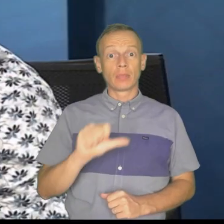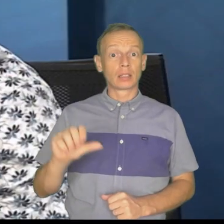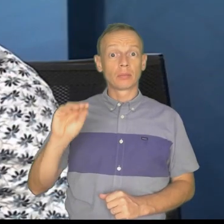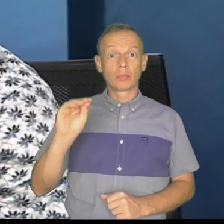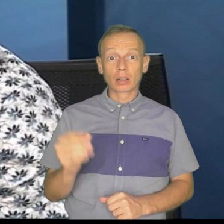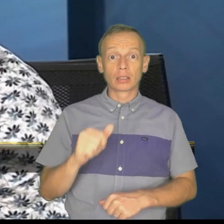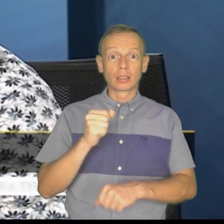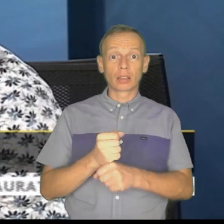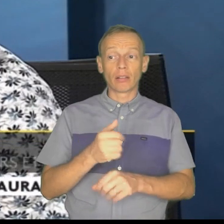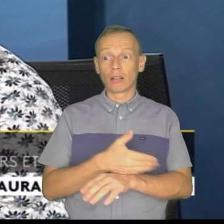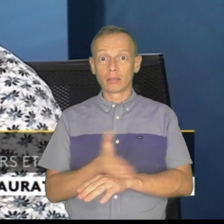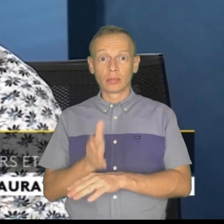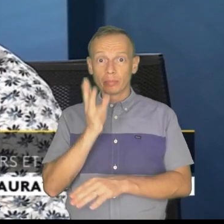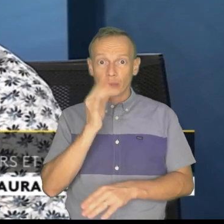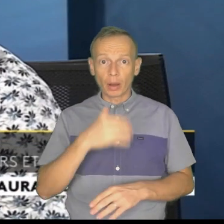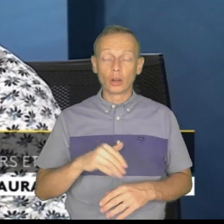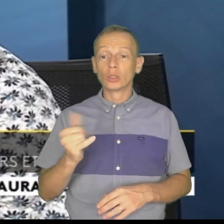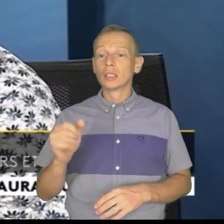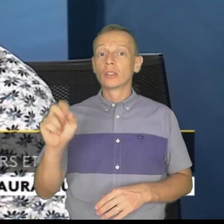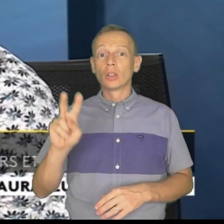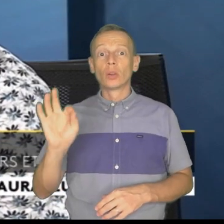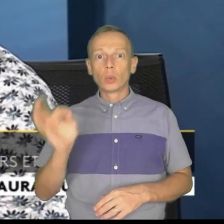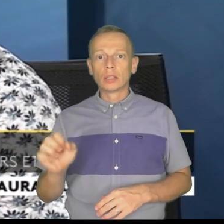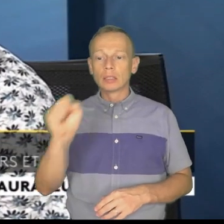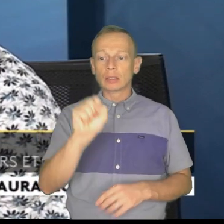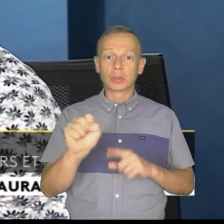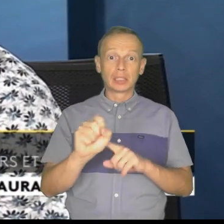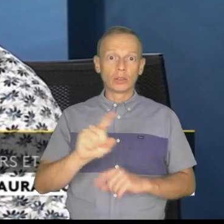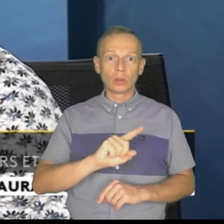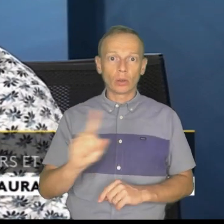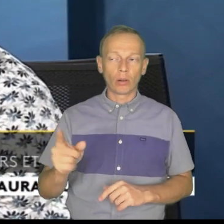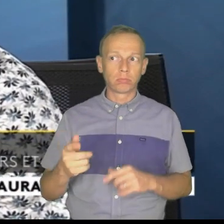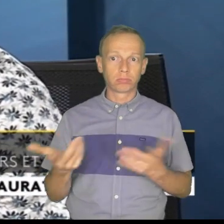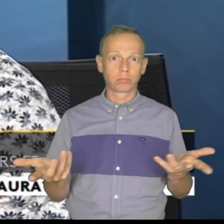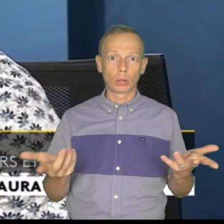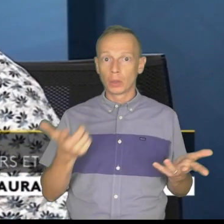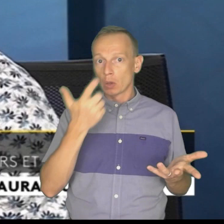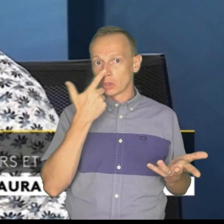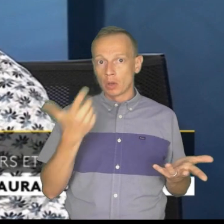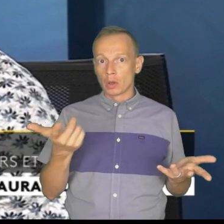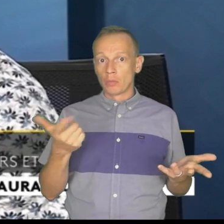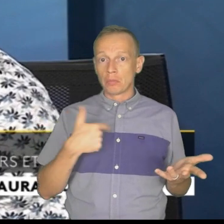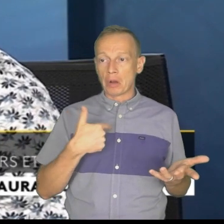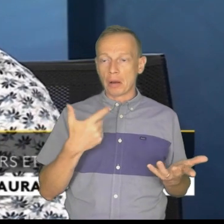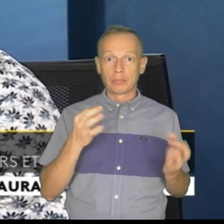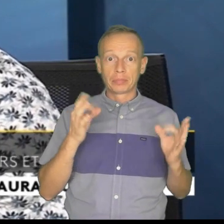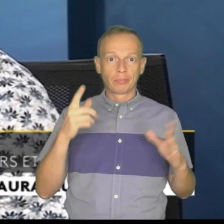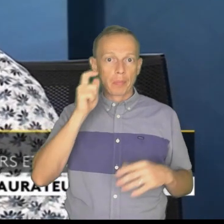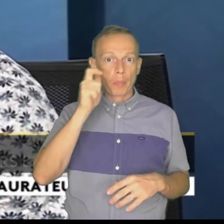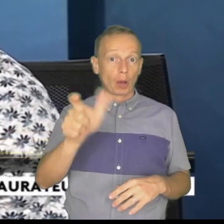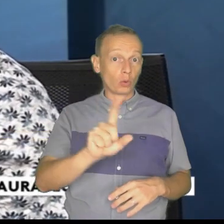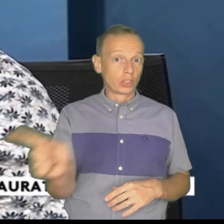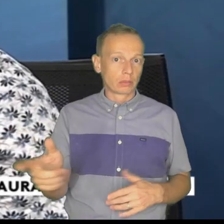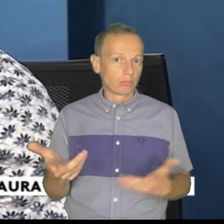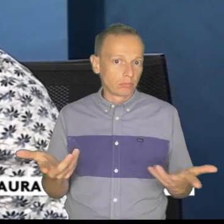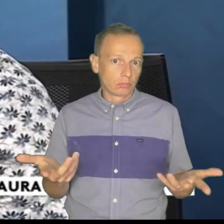lundis, mardis, mercredis, plus tard. On peut le faire les jeudis et vendredis, mais pas le samedi. J'ai beau chercher, je trouve pas de